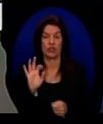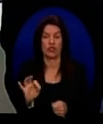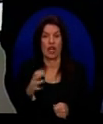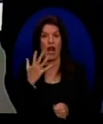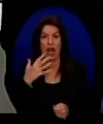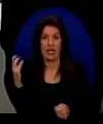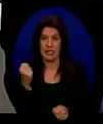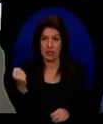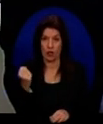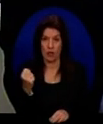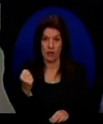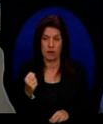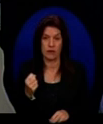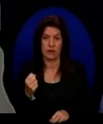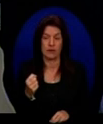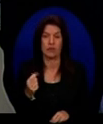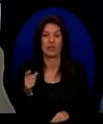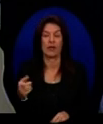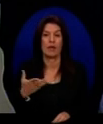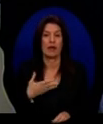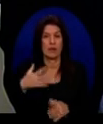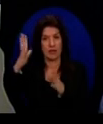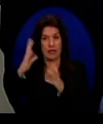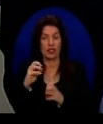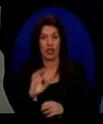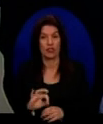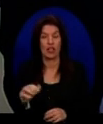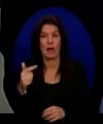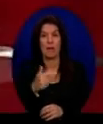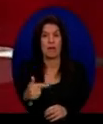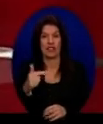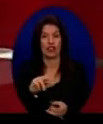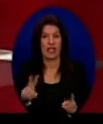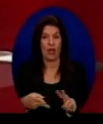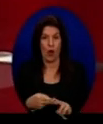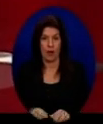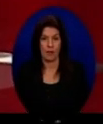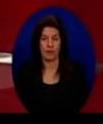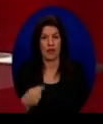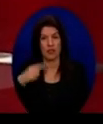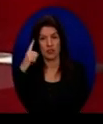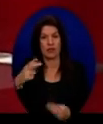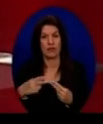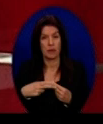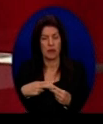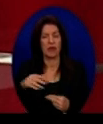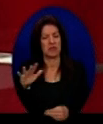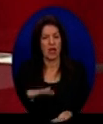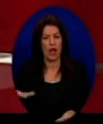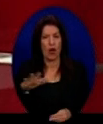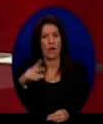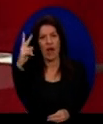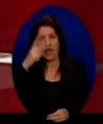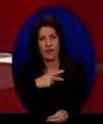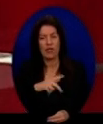קיצוניים ששואבים השחתם מהג'יהאד העולמי. אני חושב שבקרוב בכל אירופה יבינו שאנחנו...